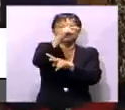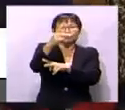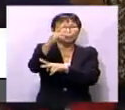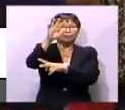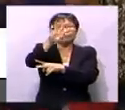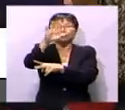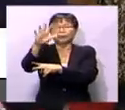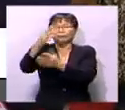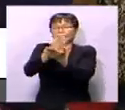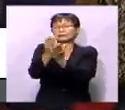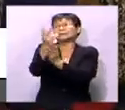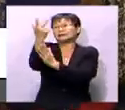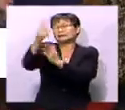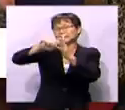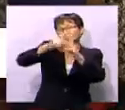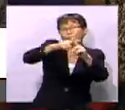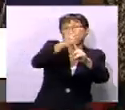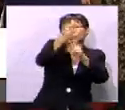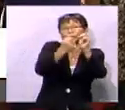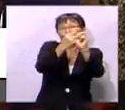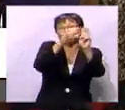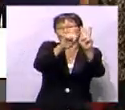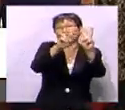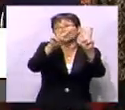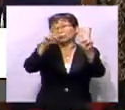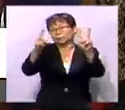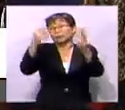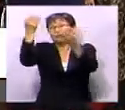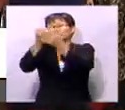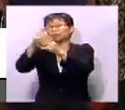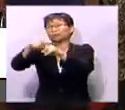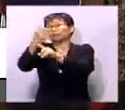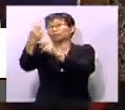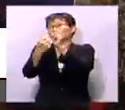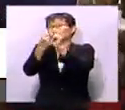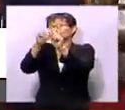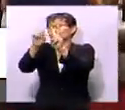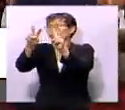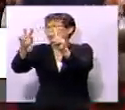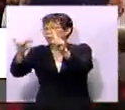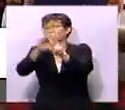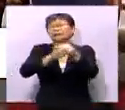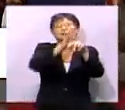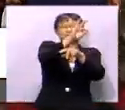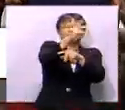14,045 unit fasa 3 bermula Januari 2021 hingga Disember 2026 dan